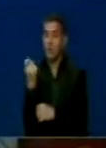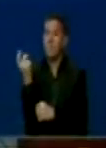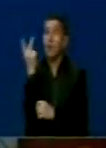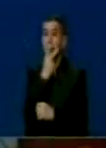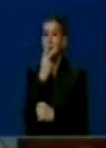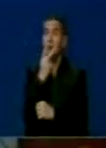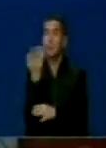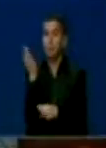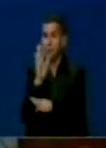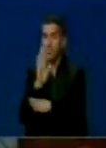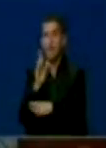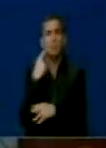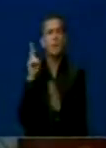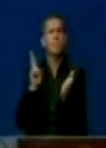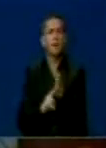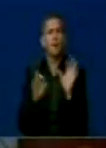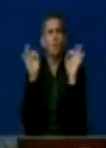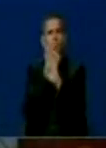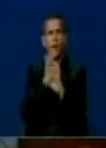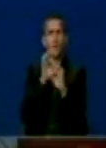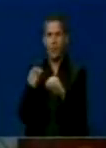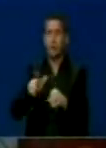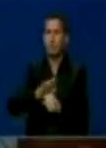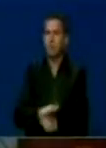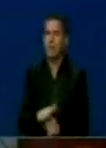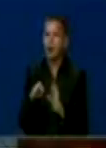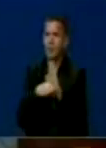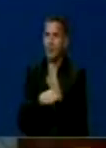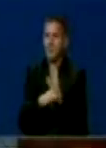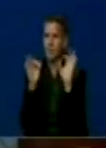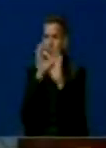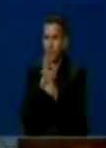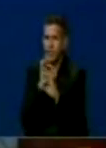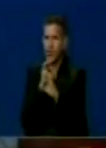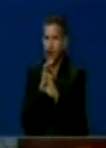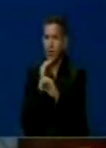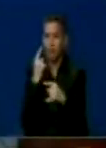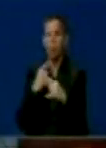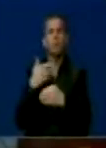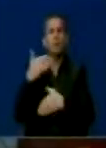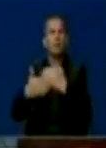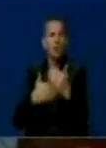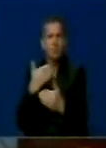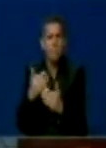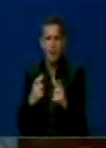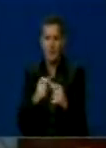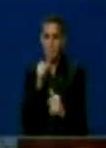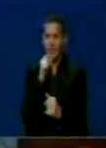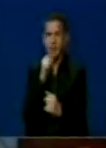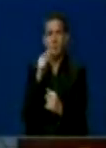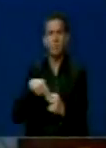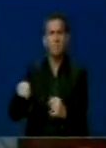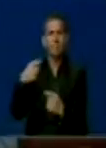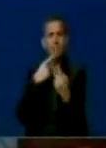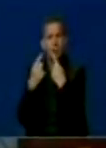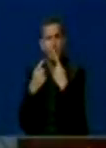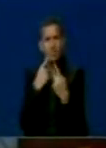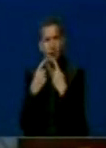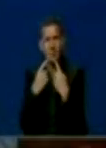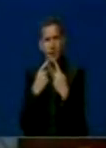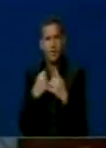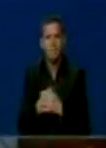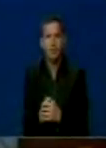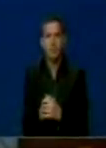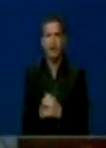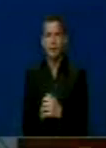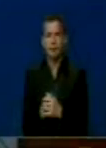nuk ka të drejtë, sepse nuk kanë të drejtë ta shkelin ligjin. Edhe pasaj është aspekti procedural i cili u diskutua deri tash dhe i cili mendoj që po i